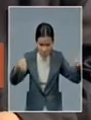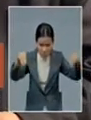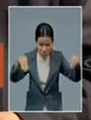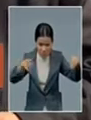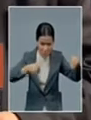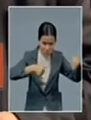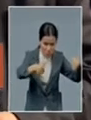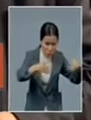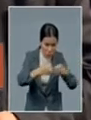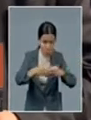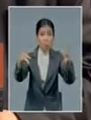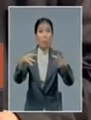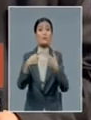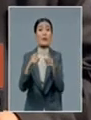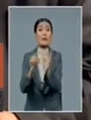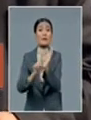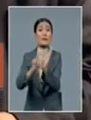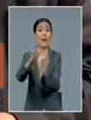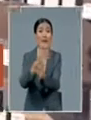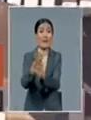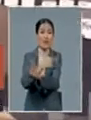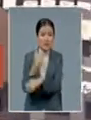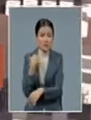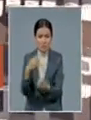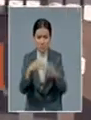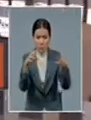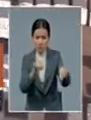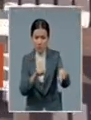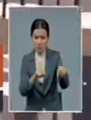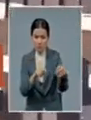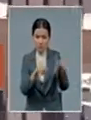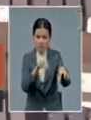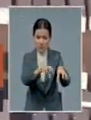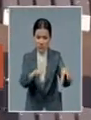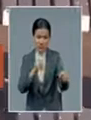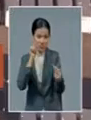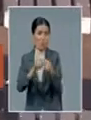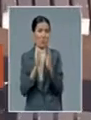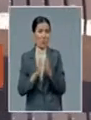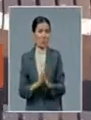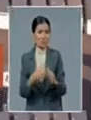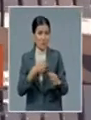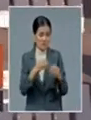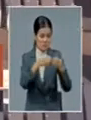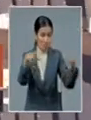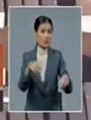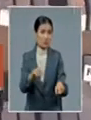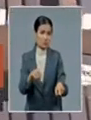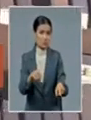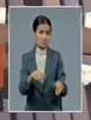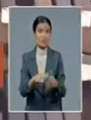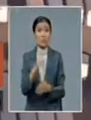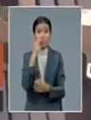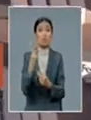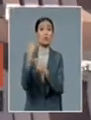แต่3ครั้งก่อนหน้านี้เนี่ยเป็นการวางระเบิดที่เจาะจงตัวเลยโดยสำหรับเหตุการณ์ระเบิดทั้ง4ครั้งเดี๋ยวย้อนไปให้ดูว่ามีที่ไหนบ้